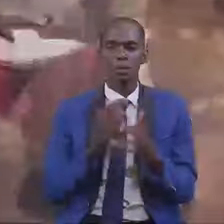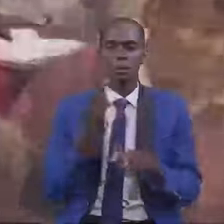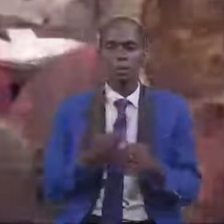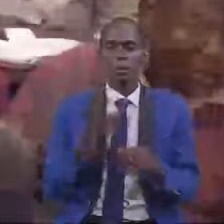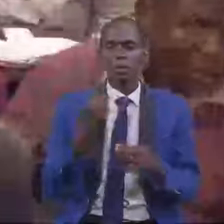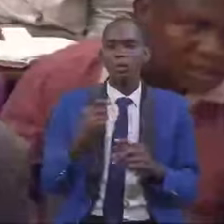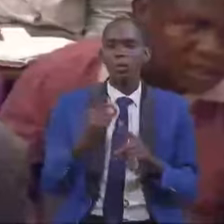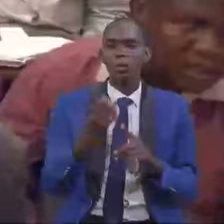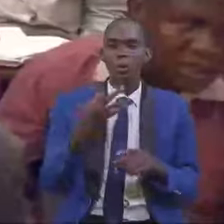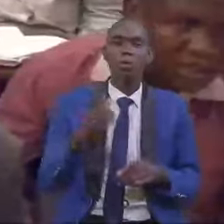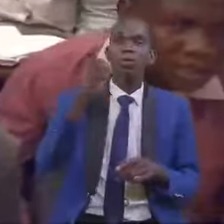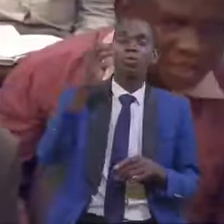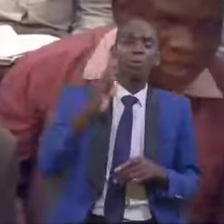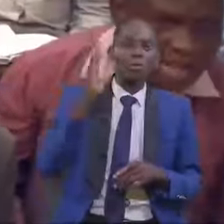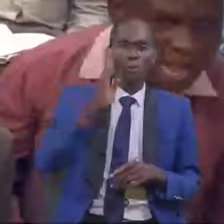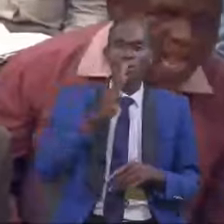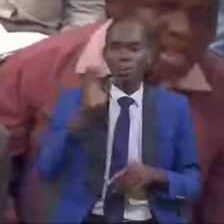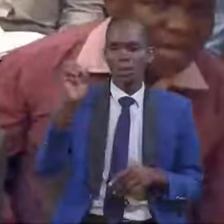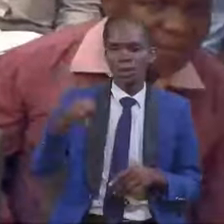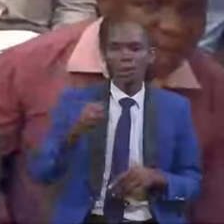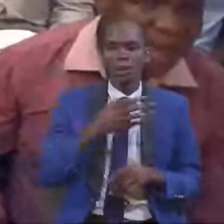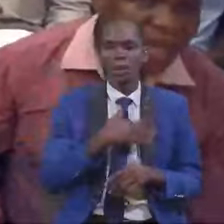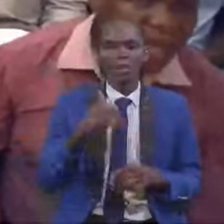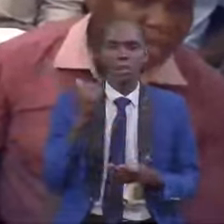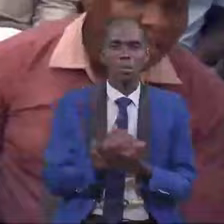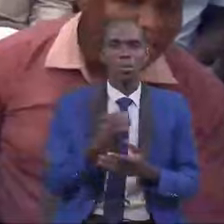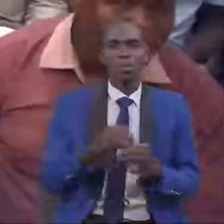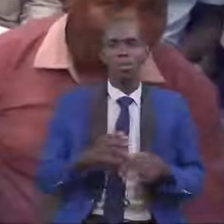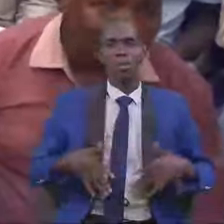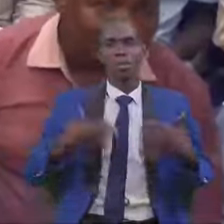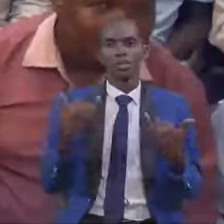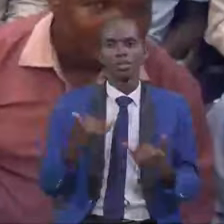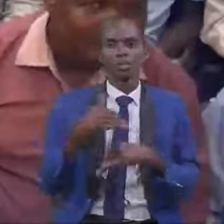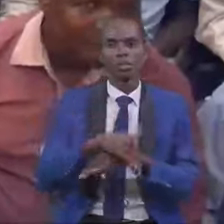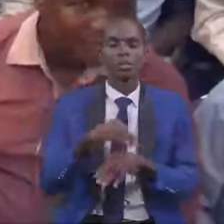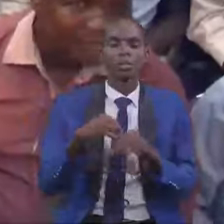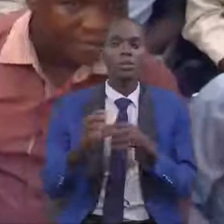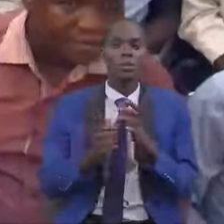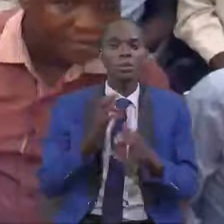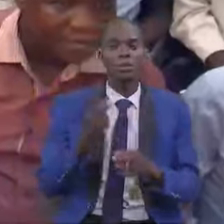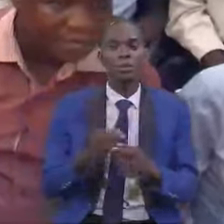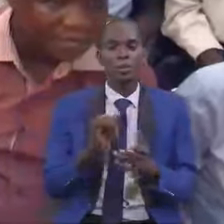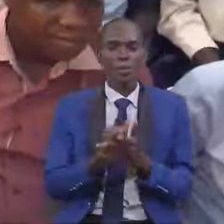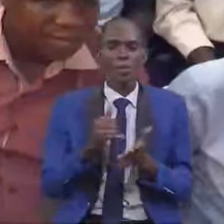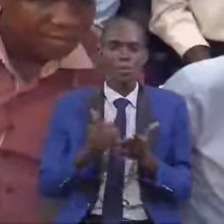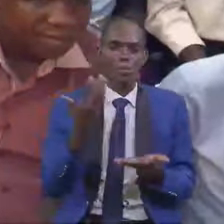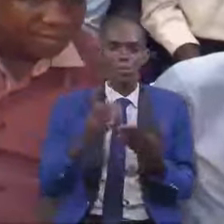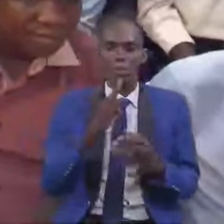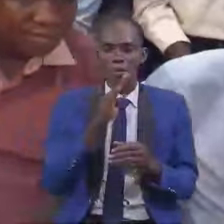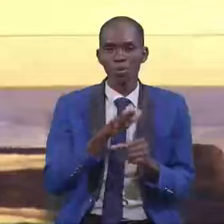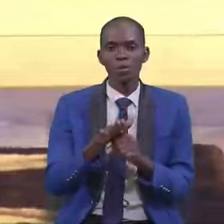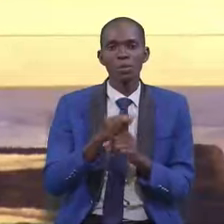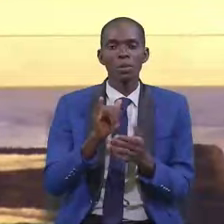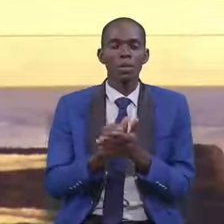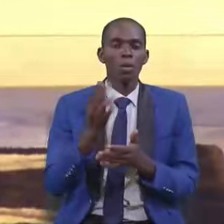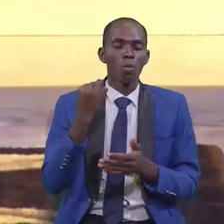et amen dans votre vie ce soir au nom de Jésus-Christ. Afin que s'accomplisse ce qui avait été annoncé par